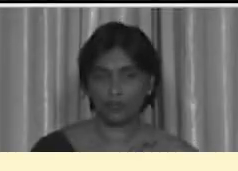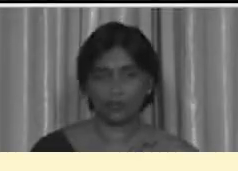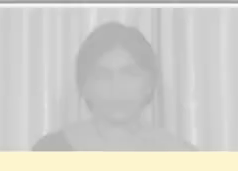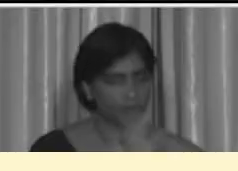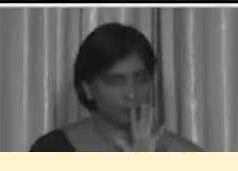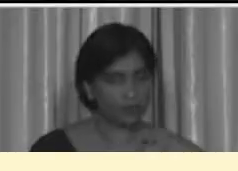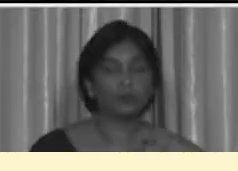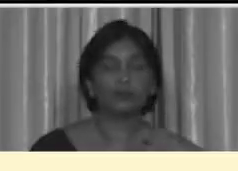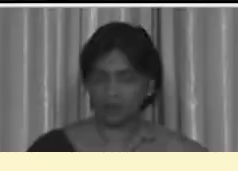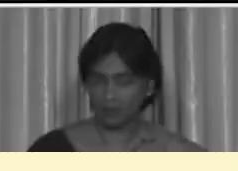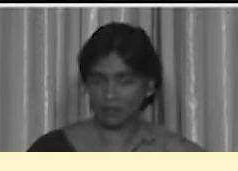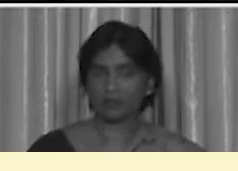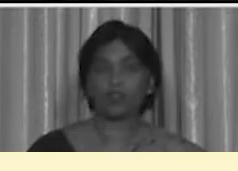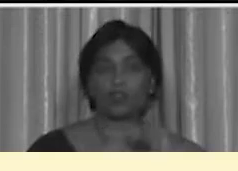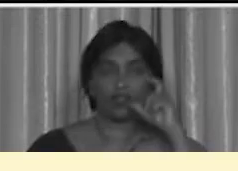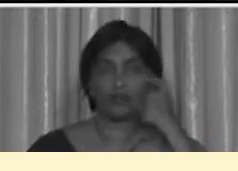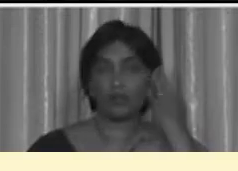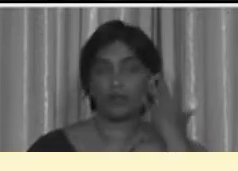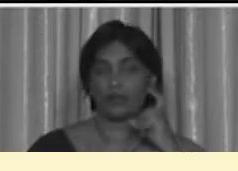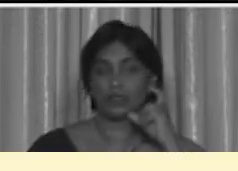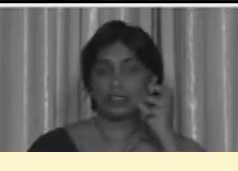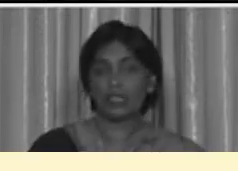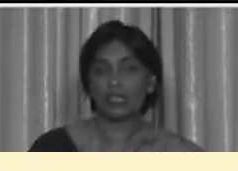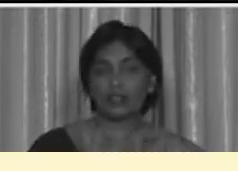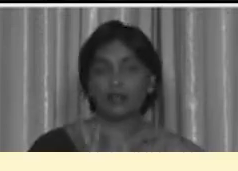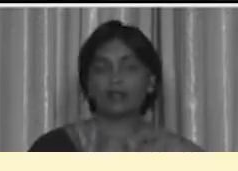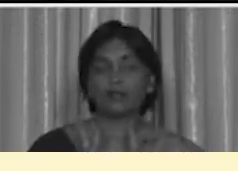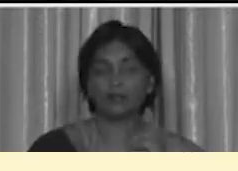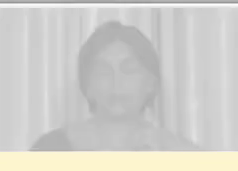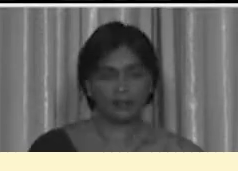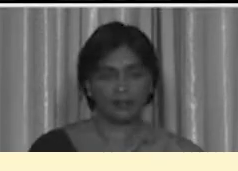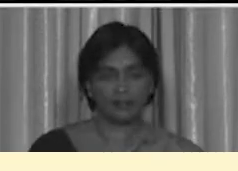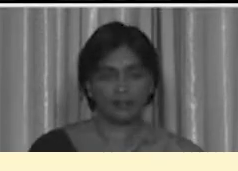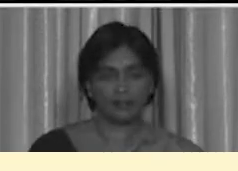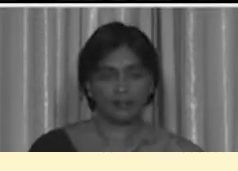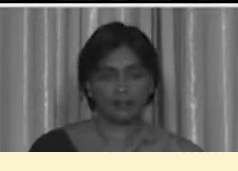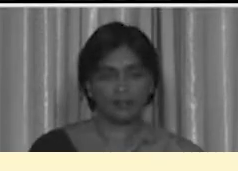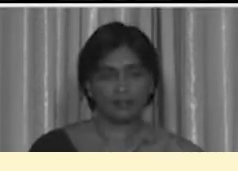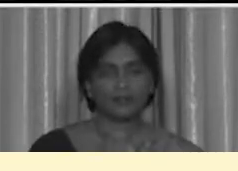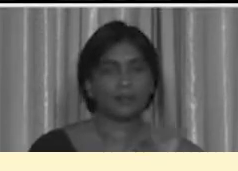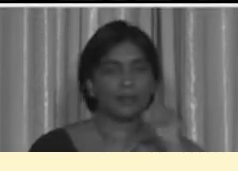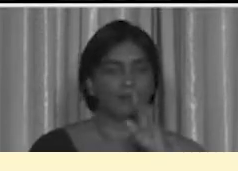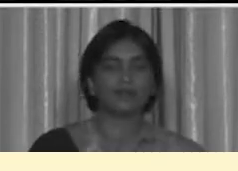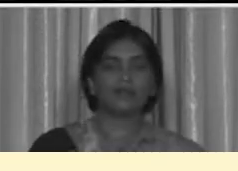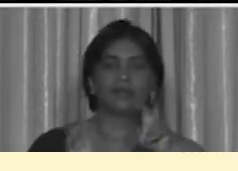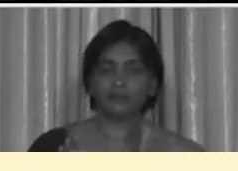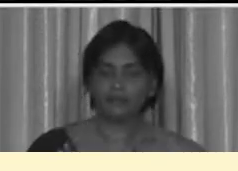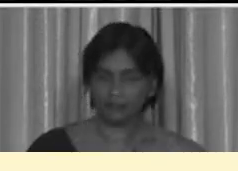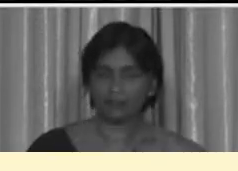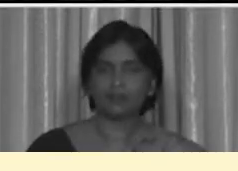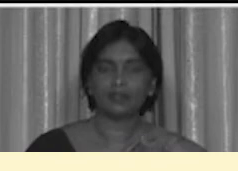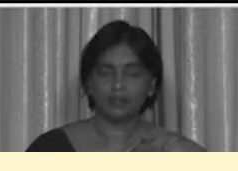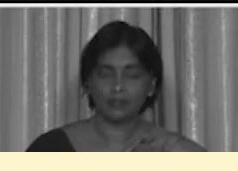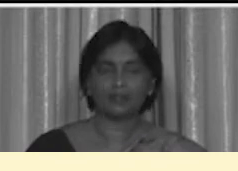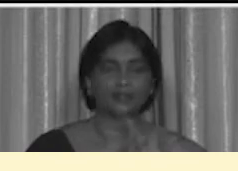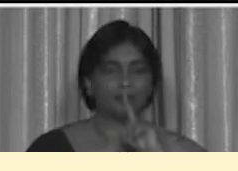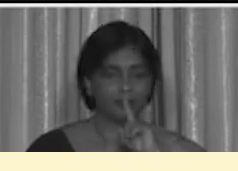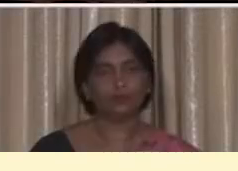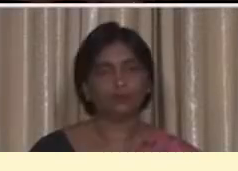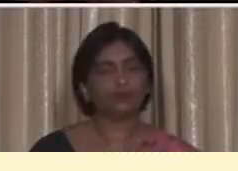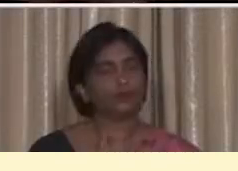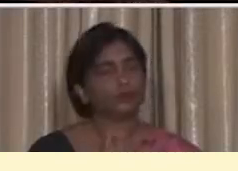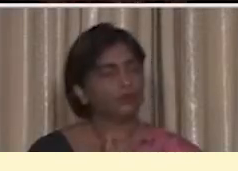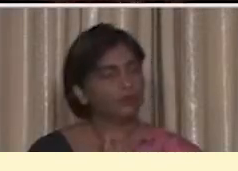කරපු පරිදි මම අද දින කොළඹ නගර සභාවේ නගරාධිපතිවන් තනතුර තරම් කරන්න පාර්ලිමේන්තුවෙන් ඉල්ලා අස්වෙන බව මම ඔබතුමාට දැනුම් දෙන්න